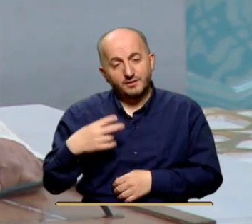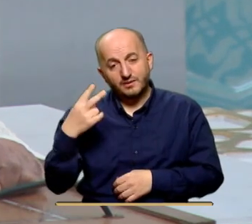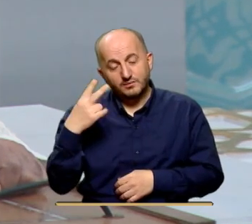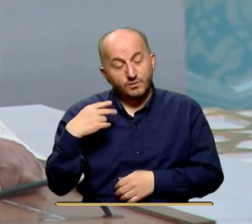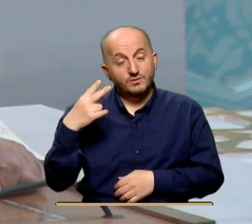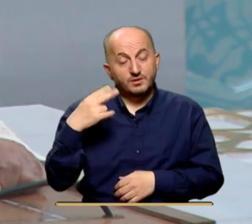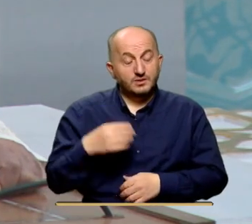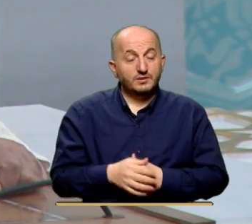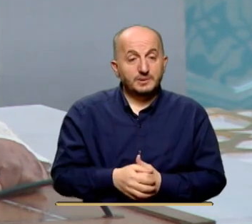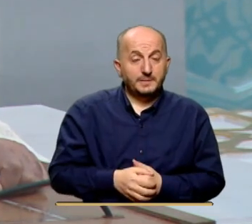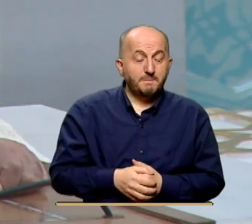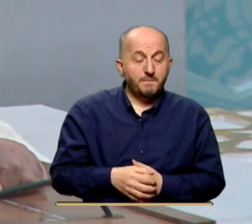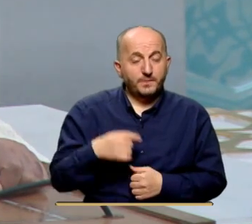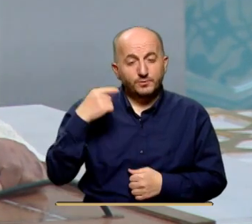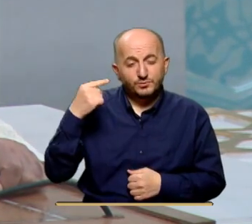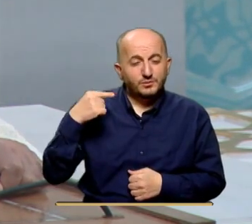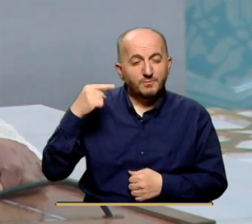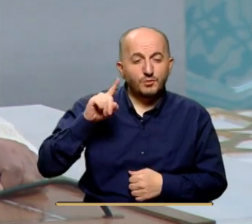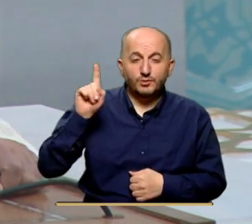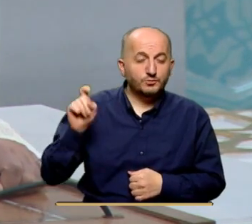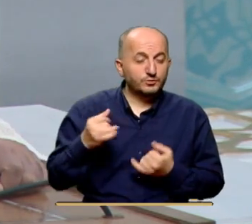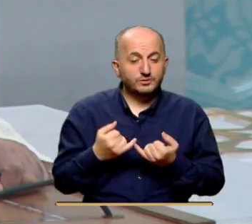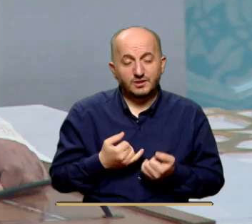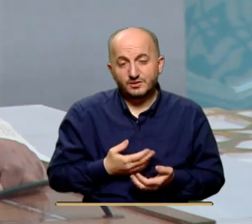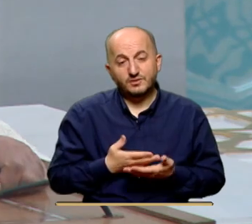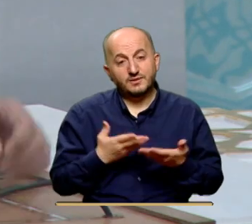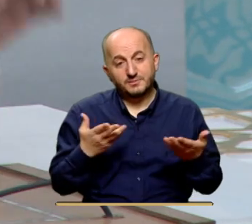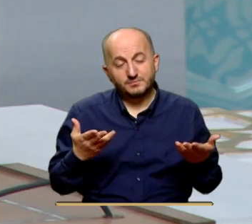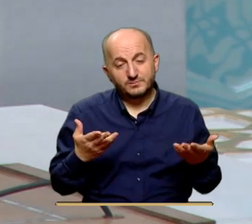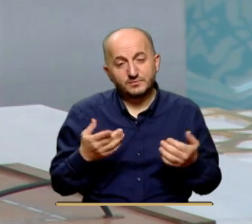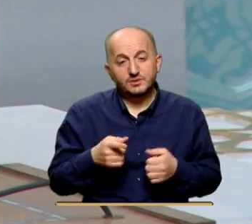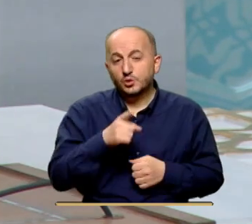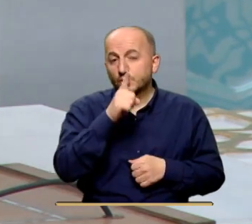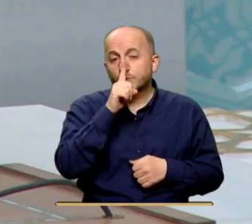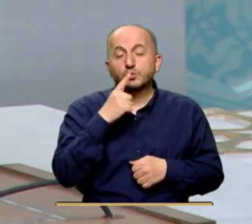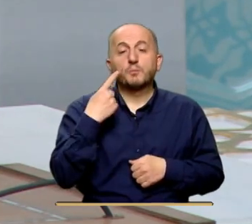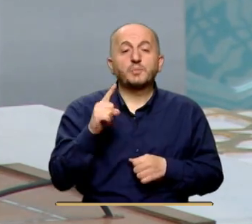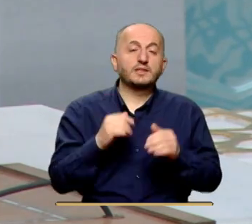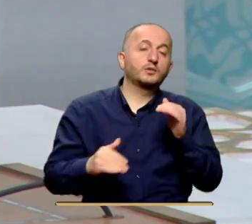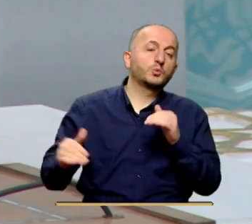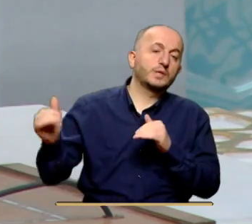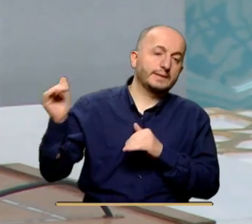İşte düşünebiliyor musunuz kardeşlerim? 100.000'in üzerinde